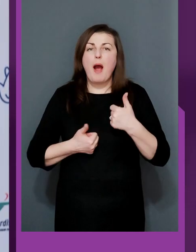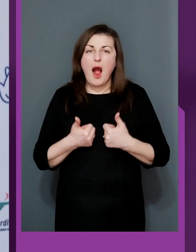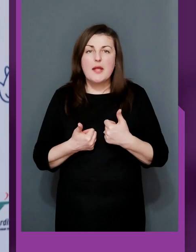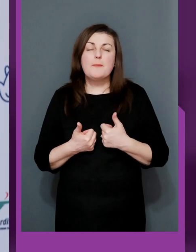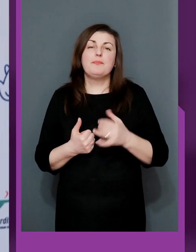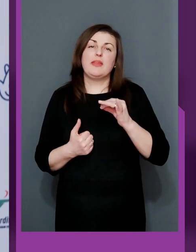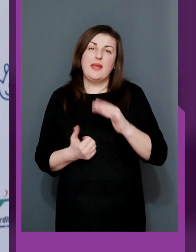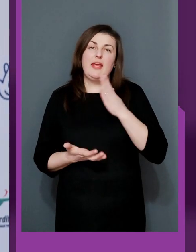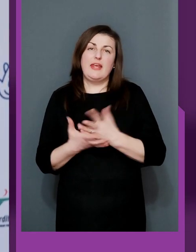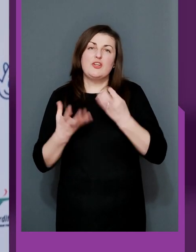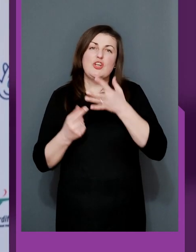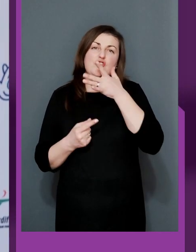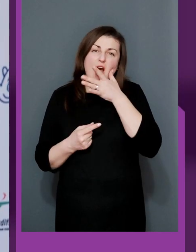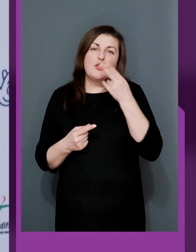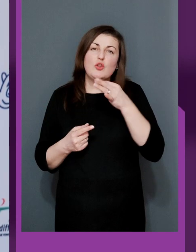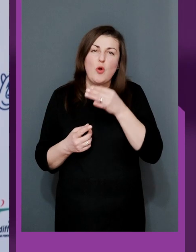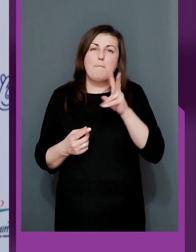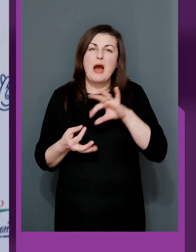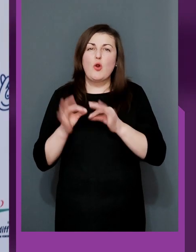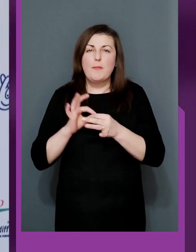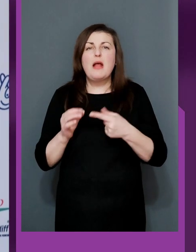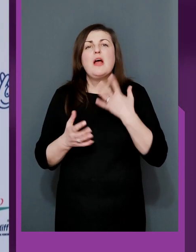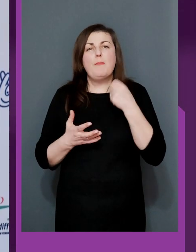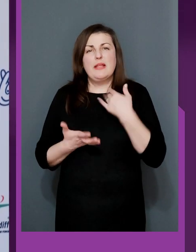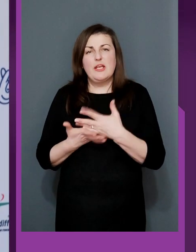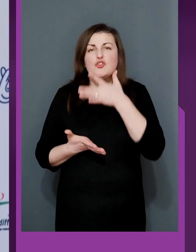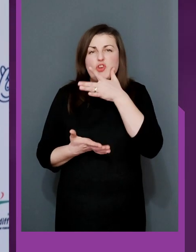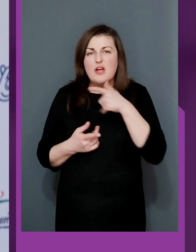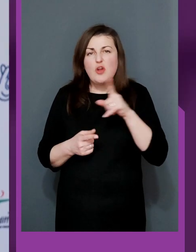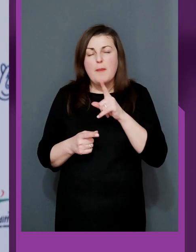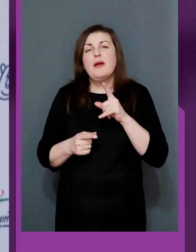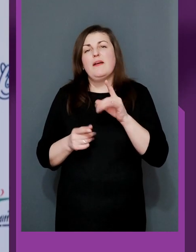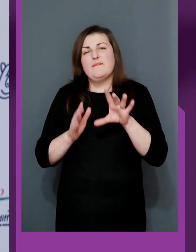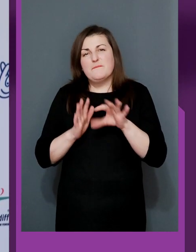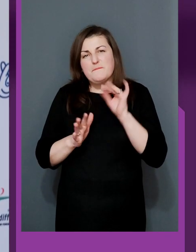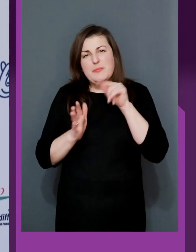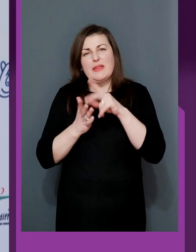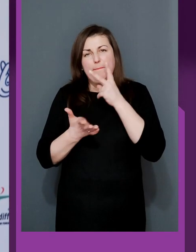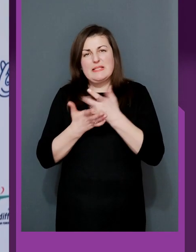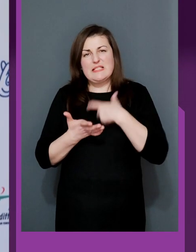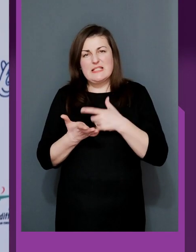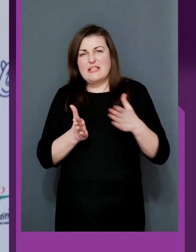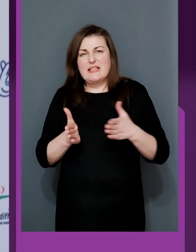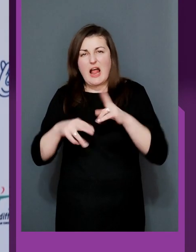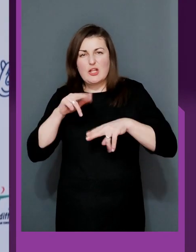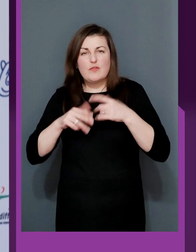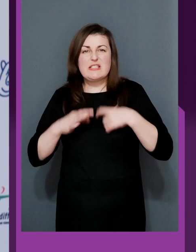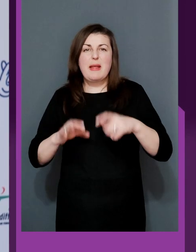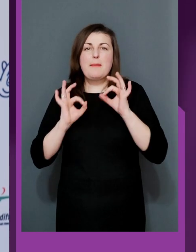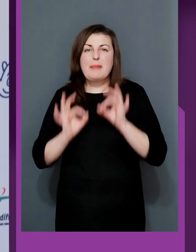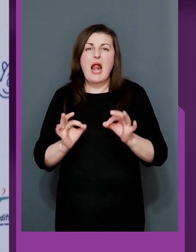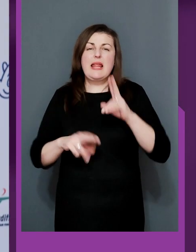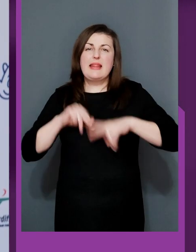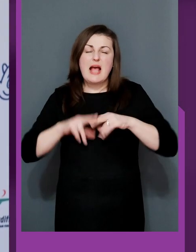змагань і є ще час до параолімпіади В мене є ще час щоб вибрати с свої помилки і налаштувати себе на правильний настрій